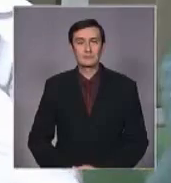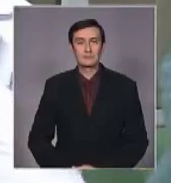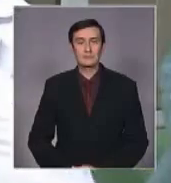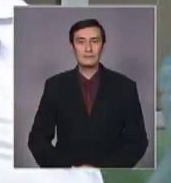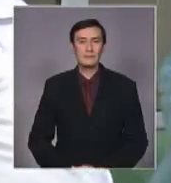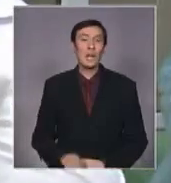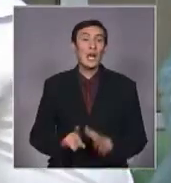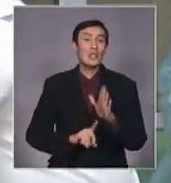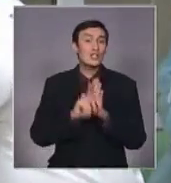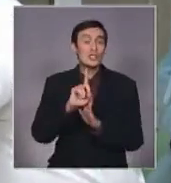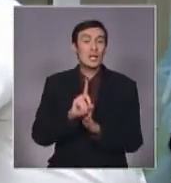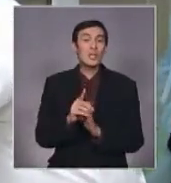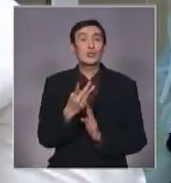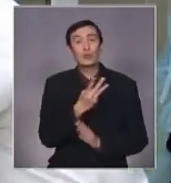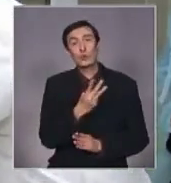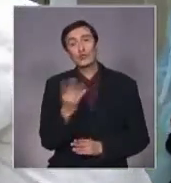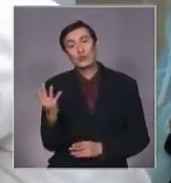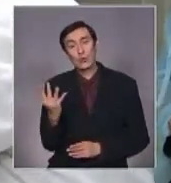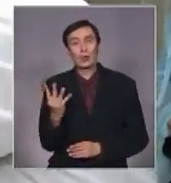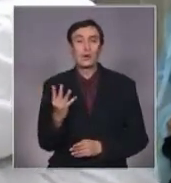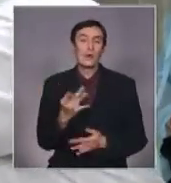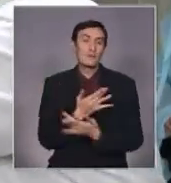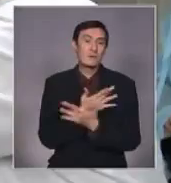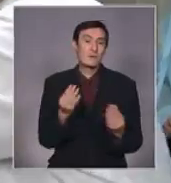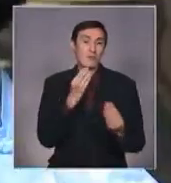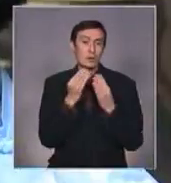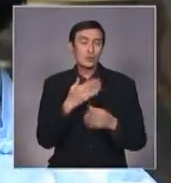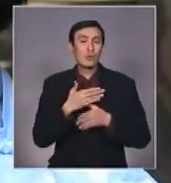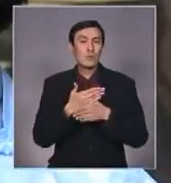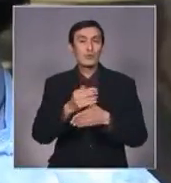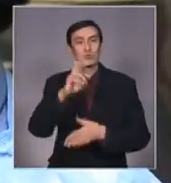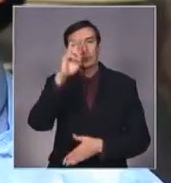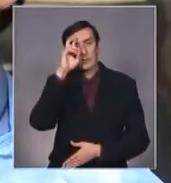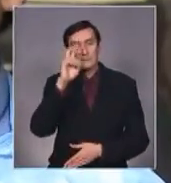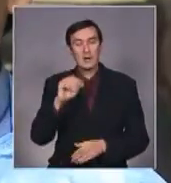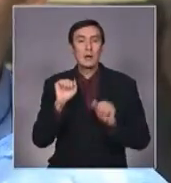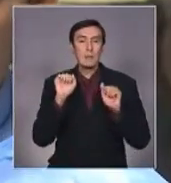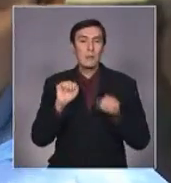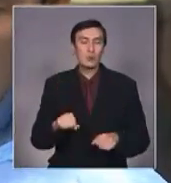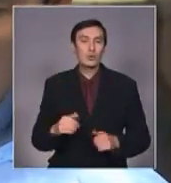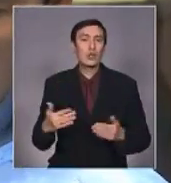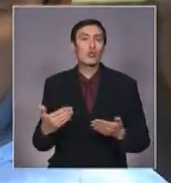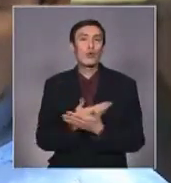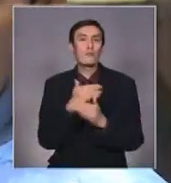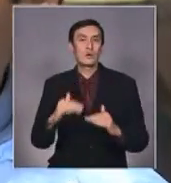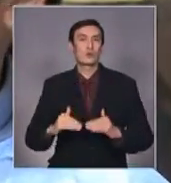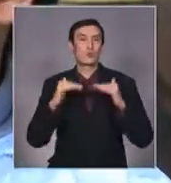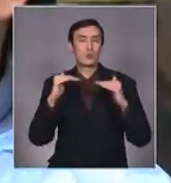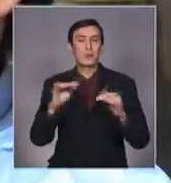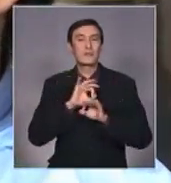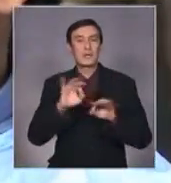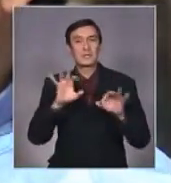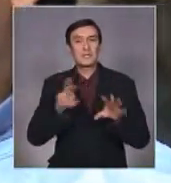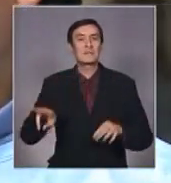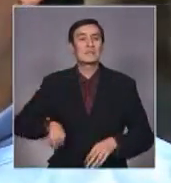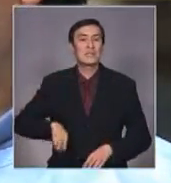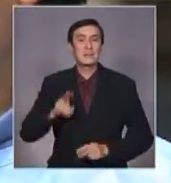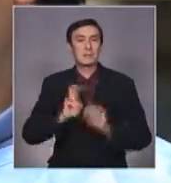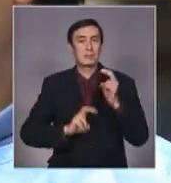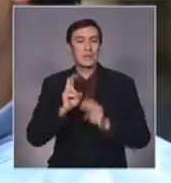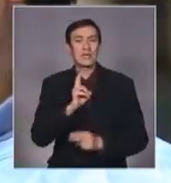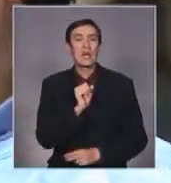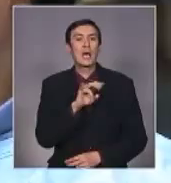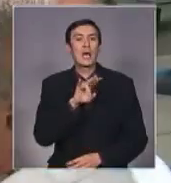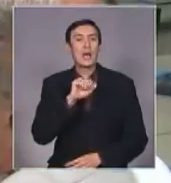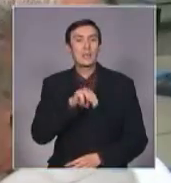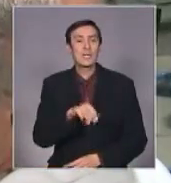А ведь начинали всего с 3-4 видов продукции. Но помощь государства позволила выйти на новый уровень, рассказывает директор предприятия